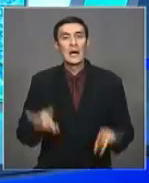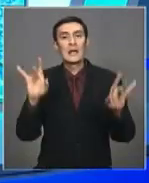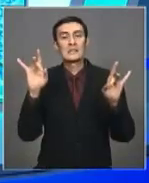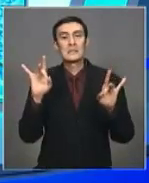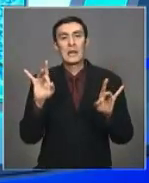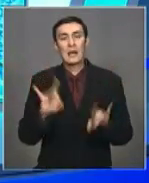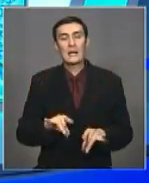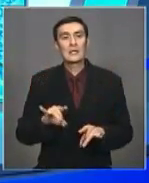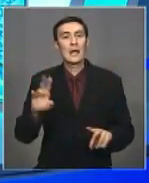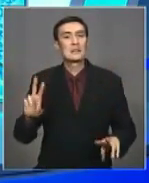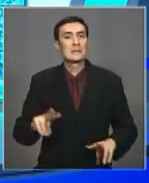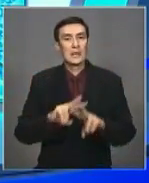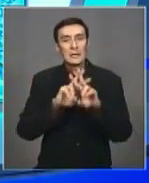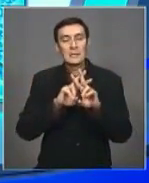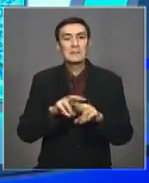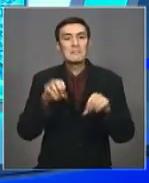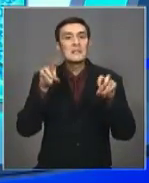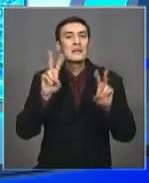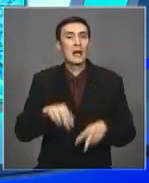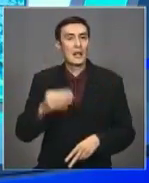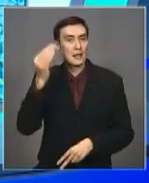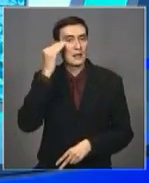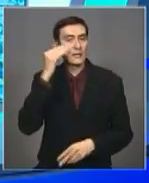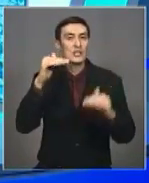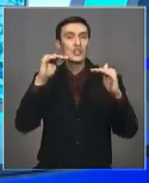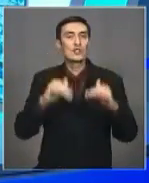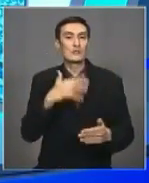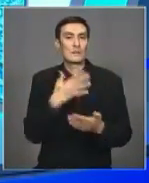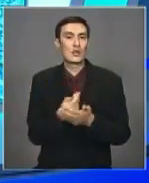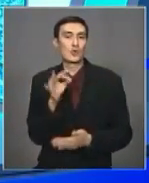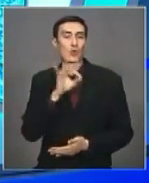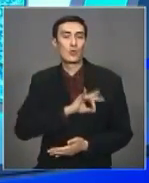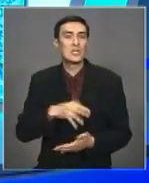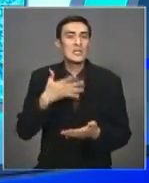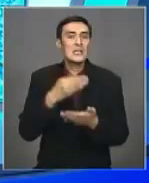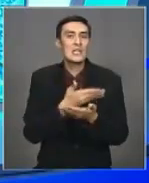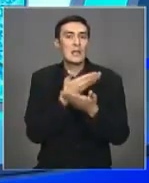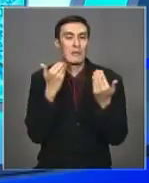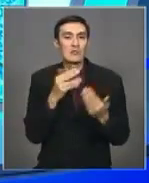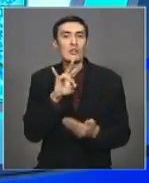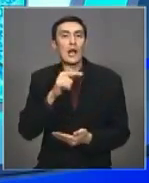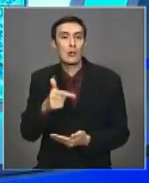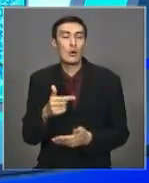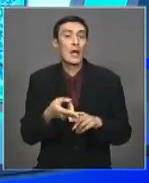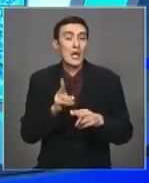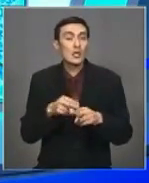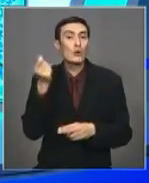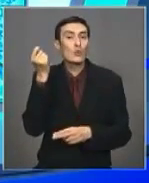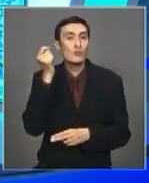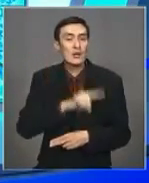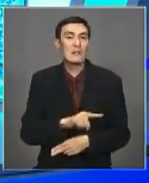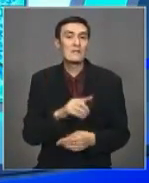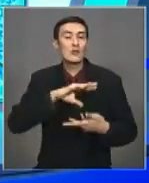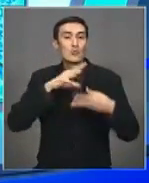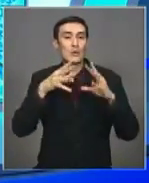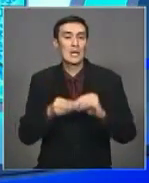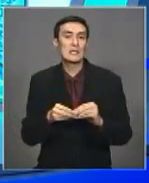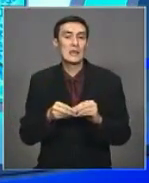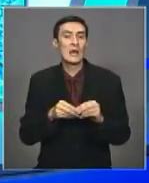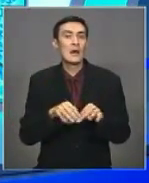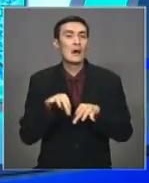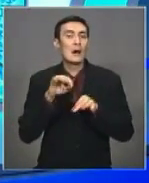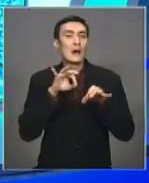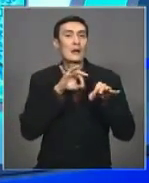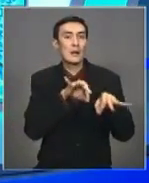Рестораны левобережья Астаны намеренно занижают свои доходы и не доплачивают налоги. Это удалось выявить в результате